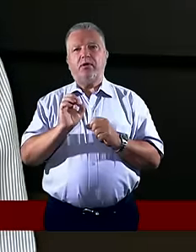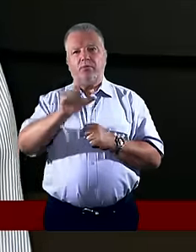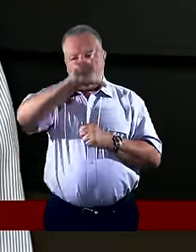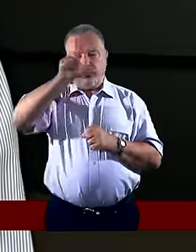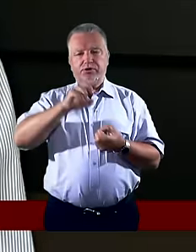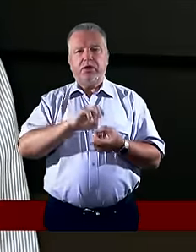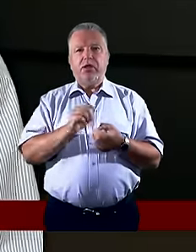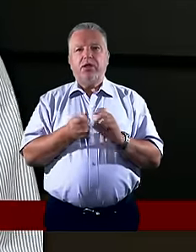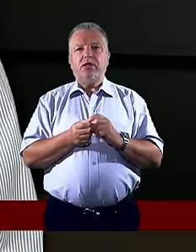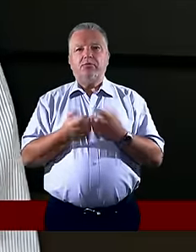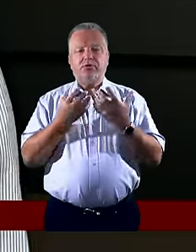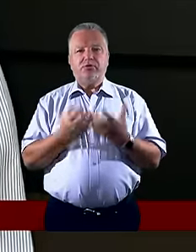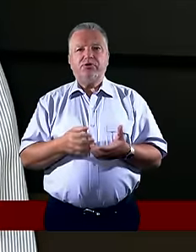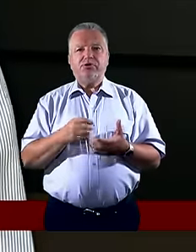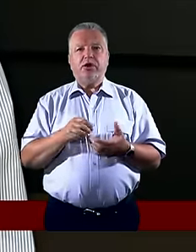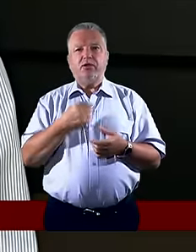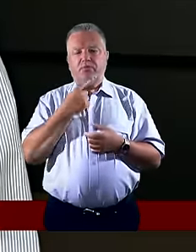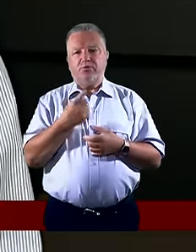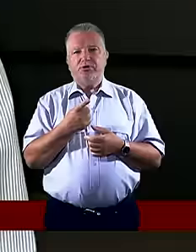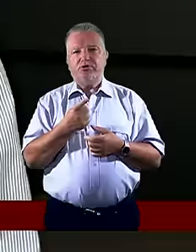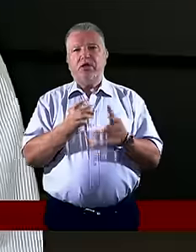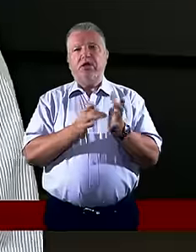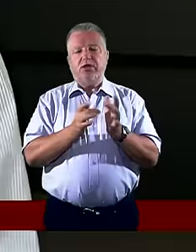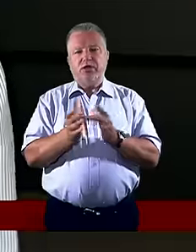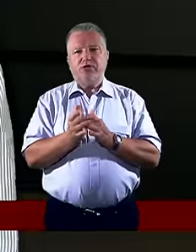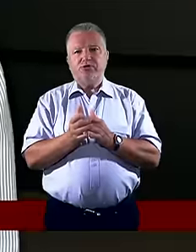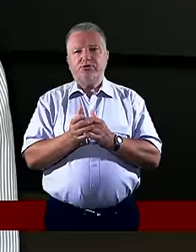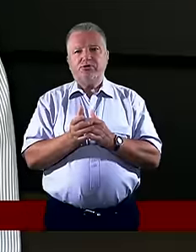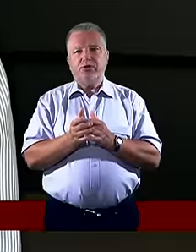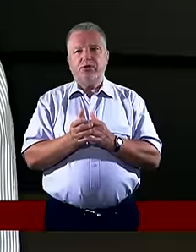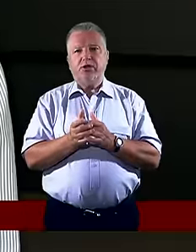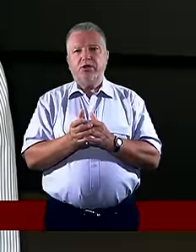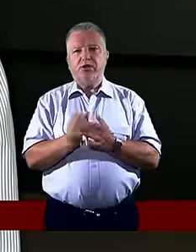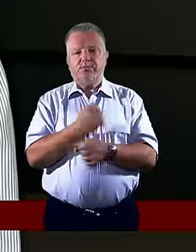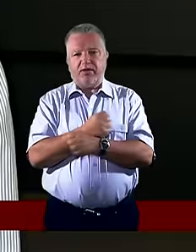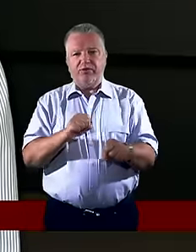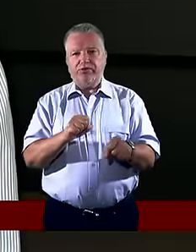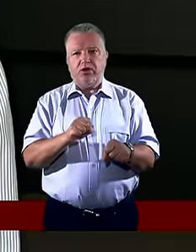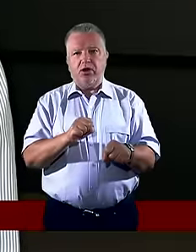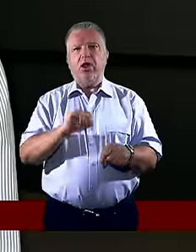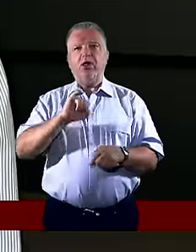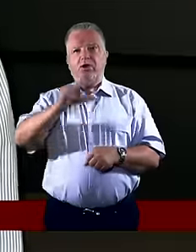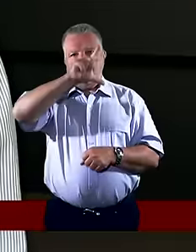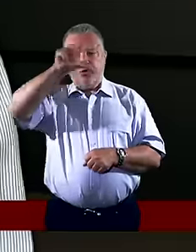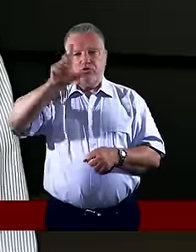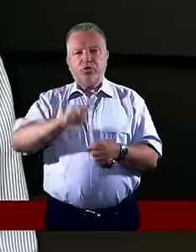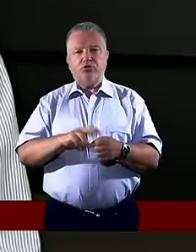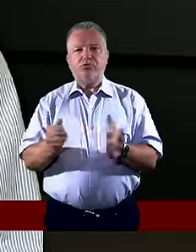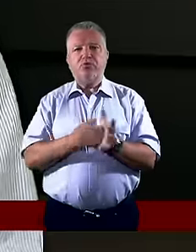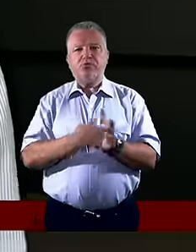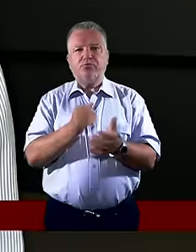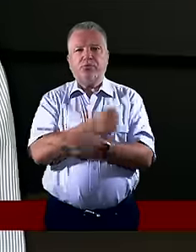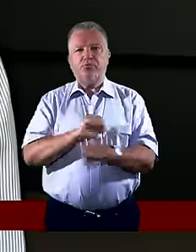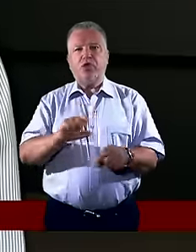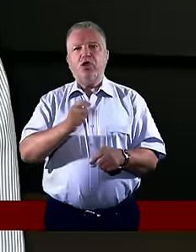przełożyć na takie relacje międzyludzkie, Jezus, Zbawiciel i ludzie, którzy tego zbawienia potrzebują, to co